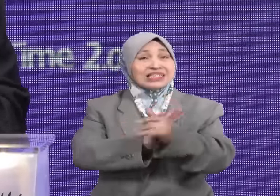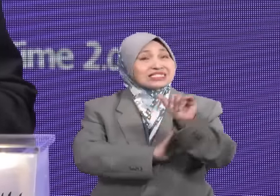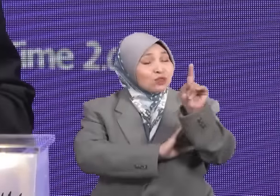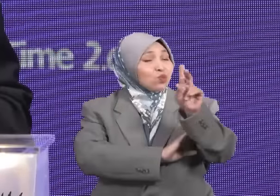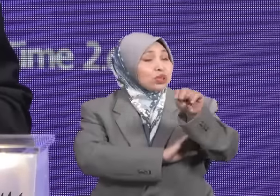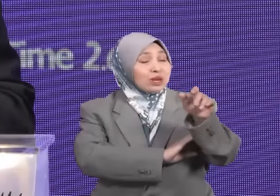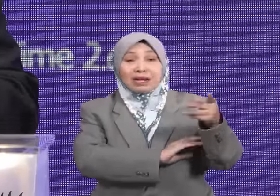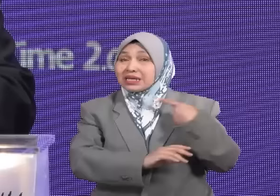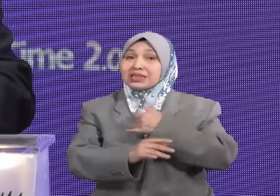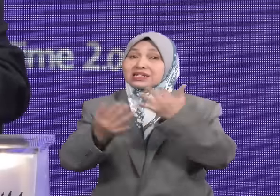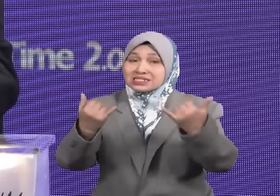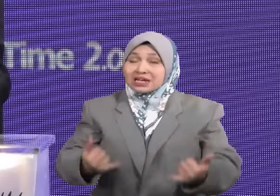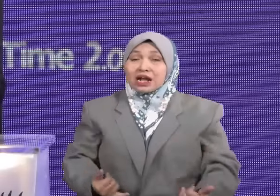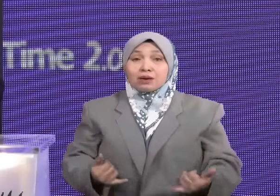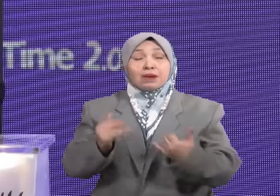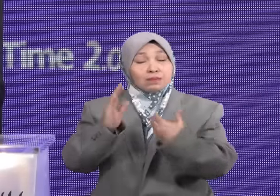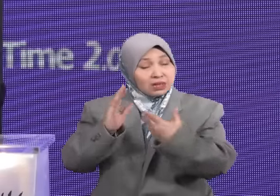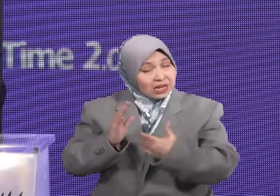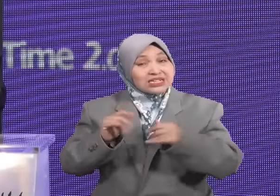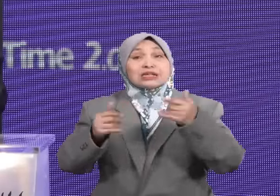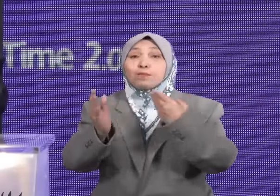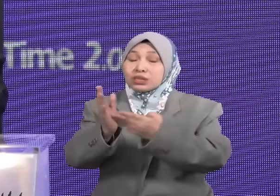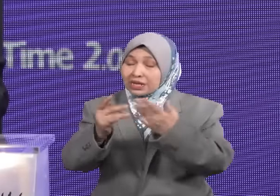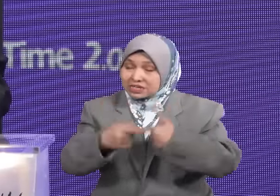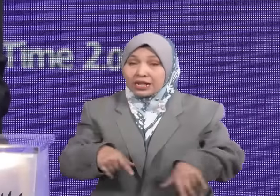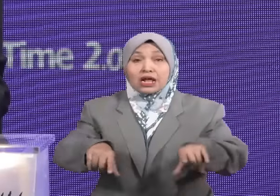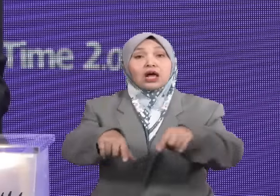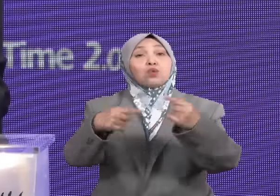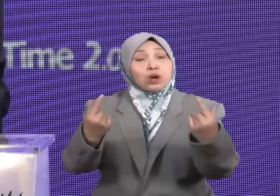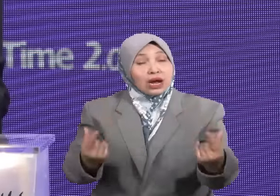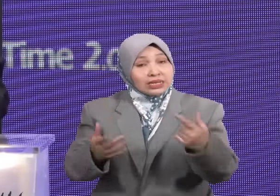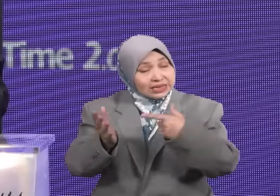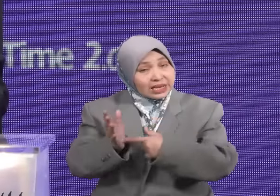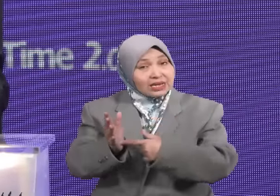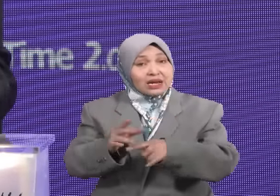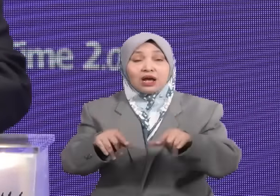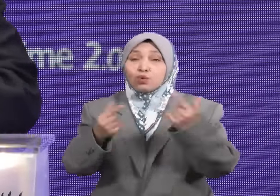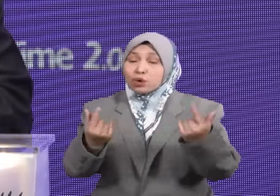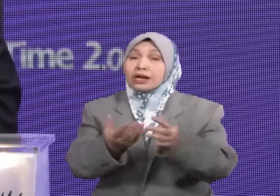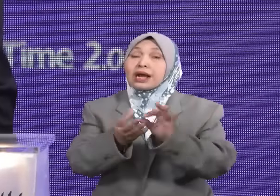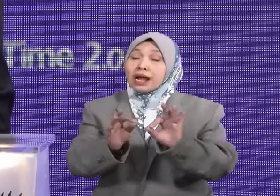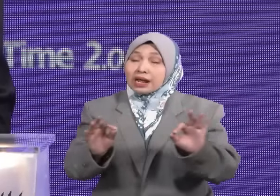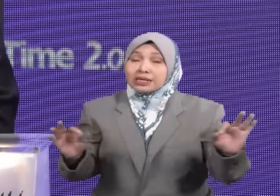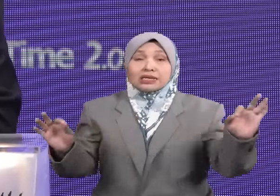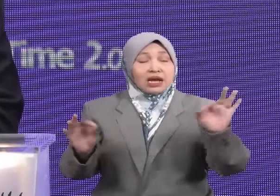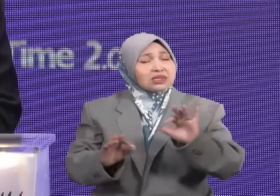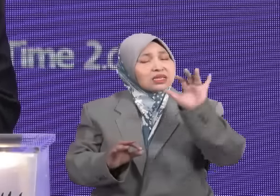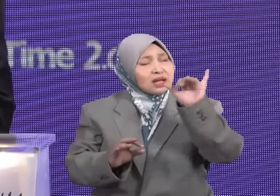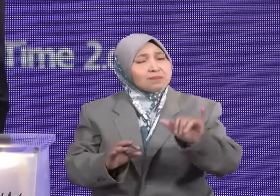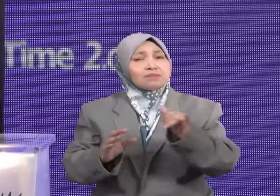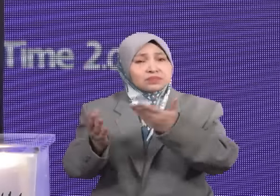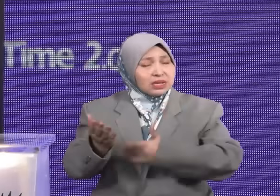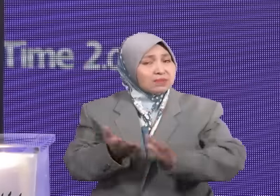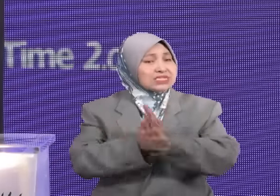kita sekarang ini Ustaznya, mukjizat yang masih kekal sampai sekarang ini namanya adalah Al-Quran. Ini adalah ayatim bayyinah, ya, sebagai